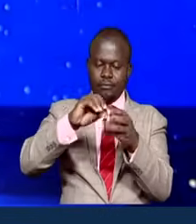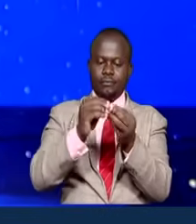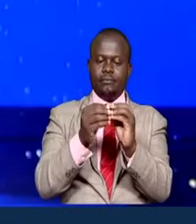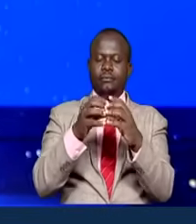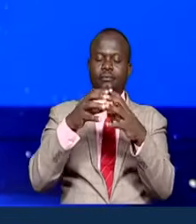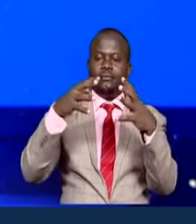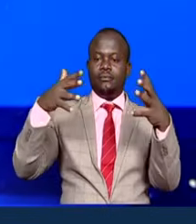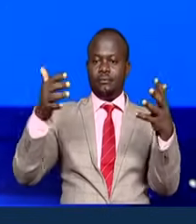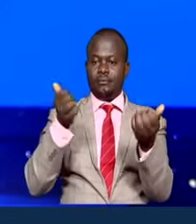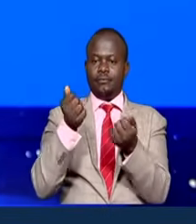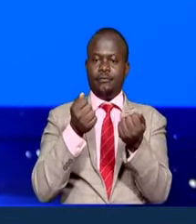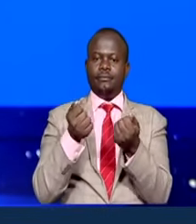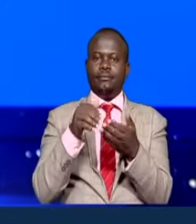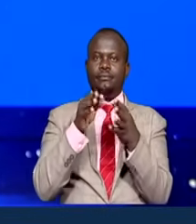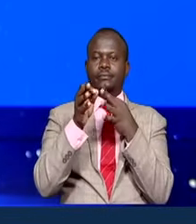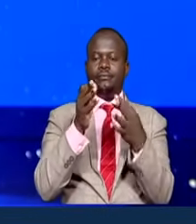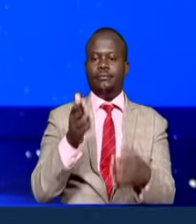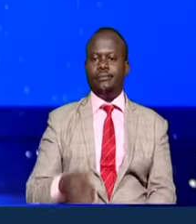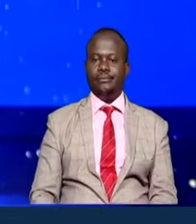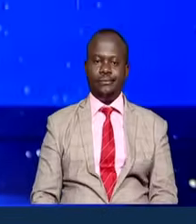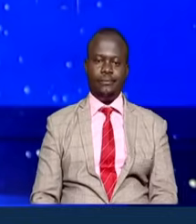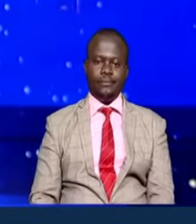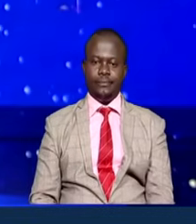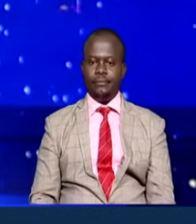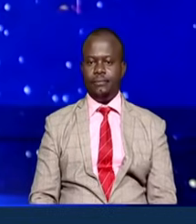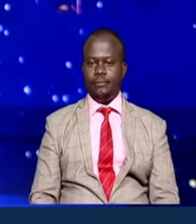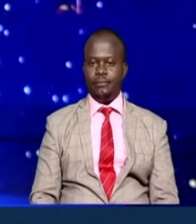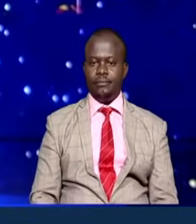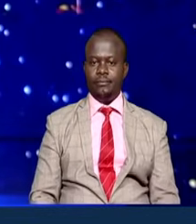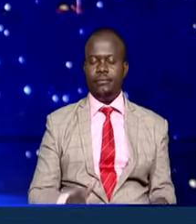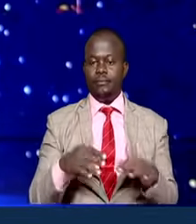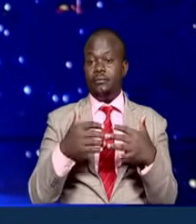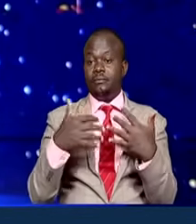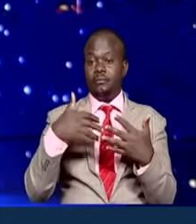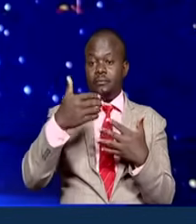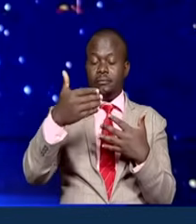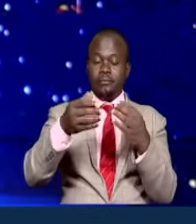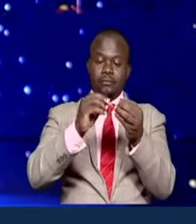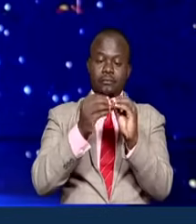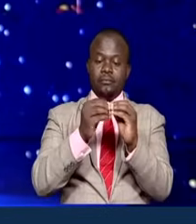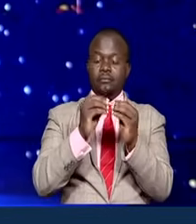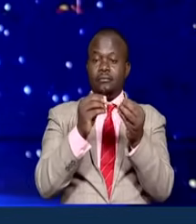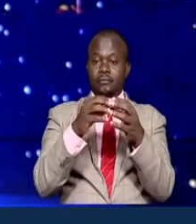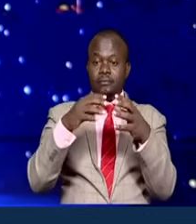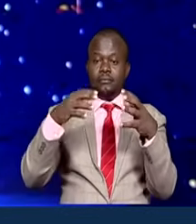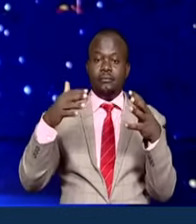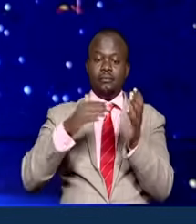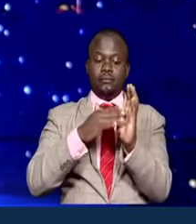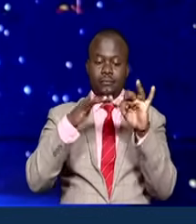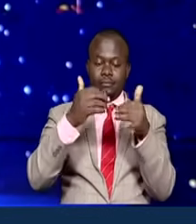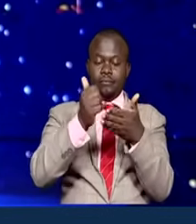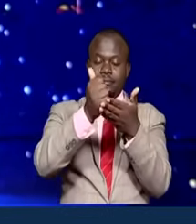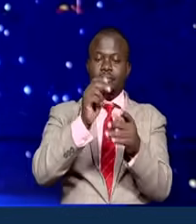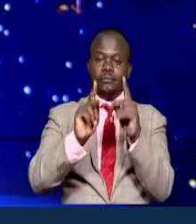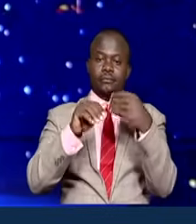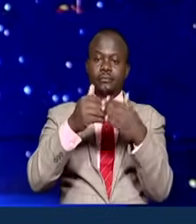ambulance. Karine Umutoni, reka tubarire inkuru y'uburyo izo ambulance zagiye ziyongera ndetse n'ibyo zifasha abaturage